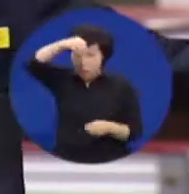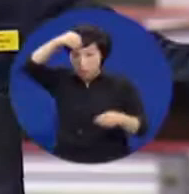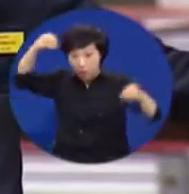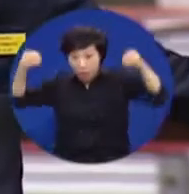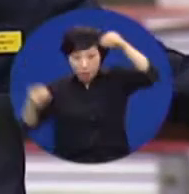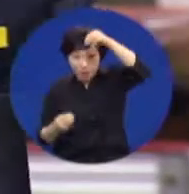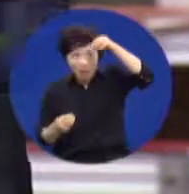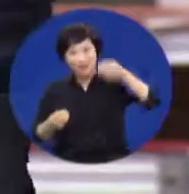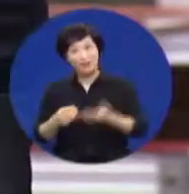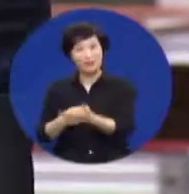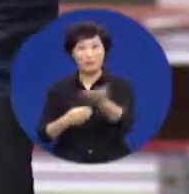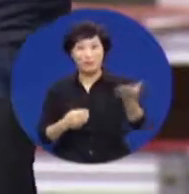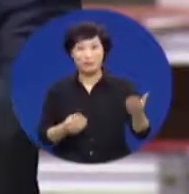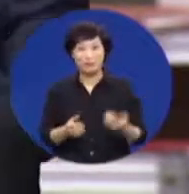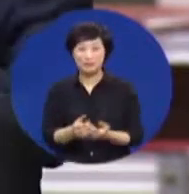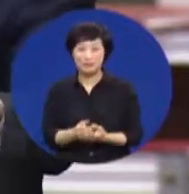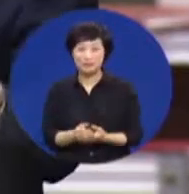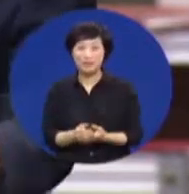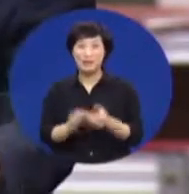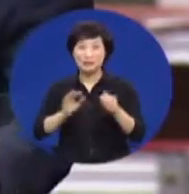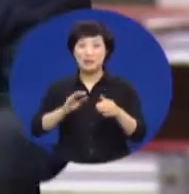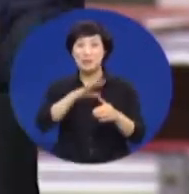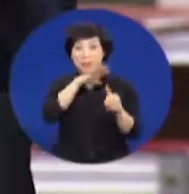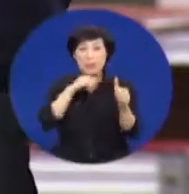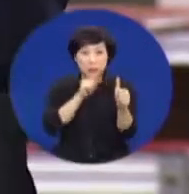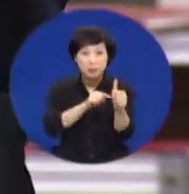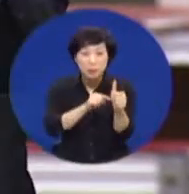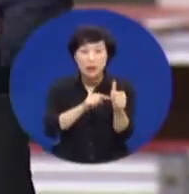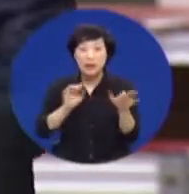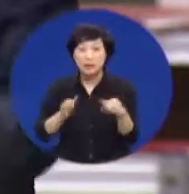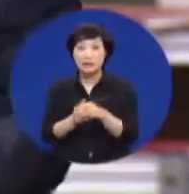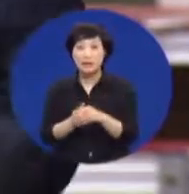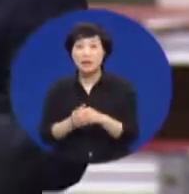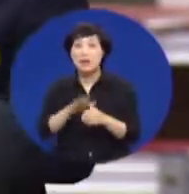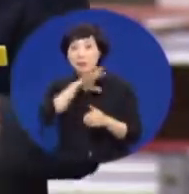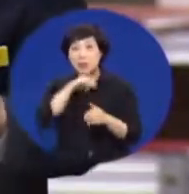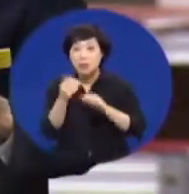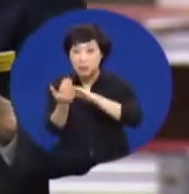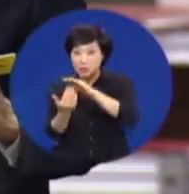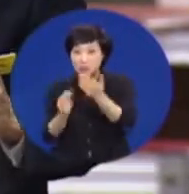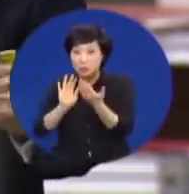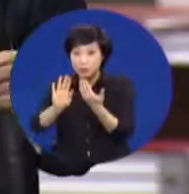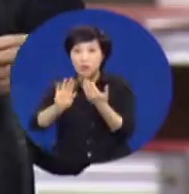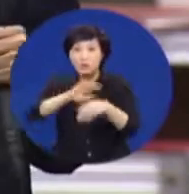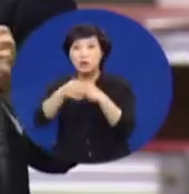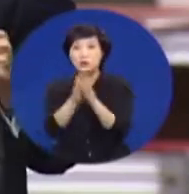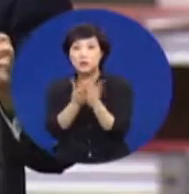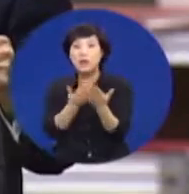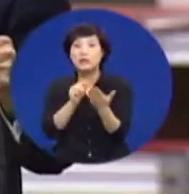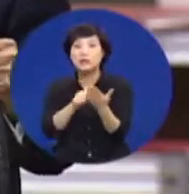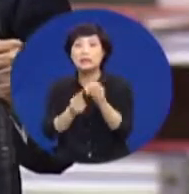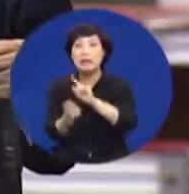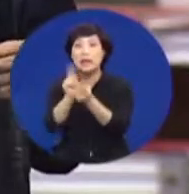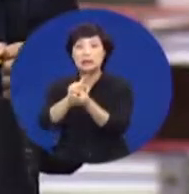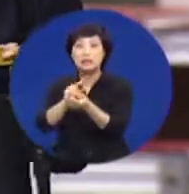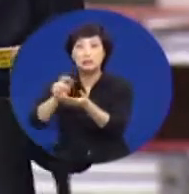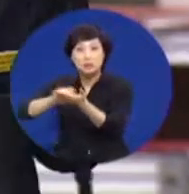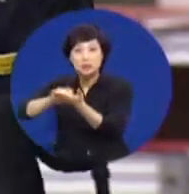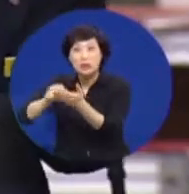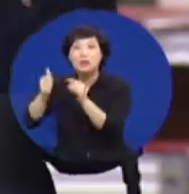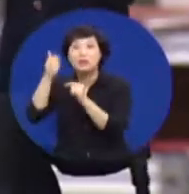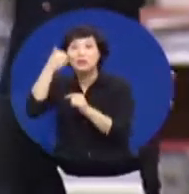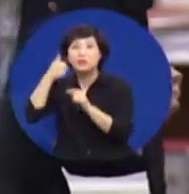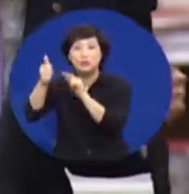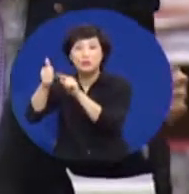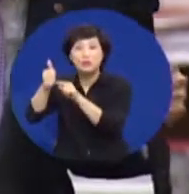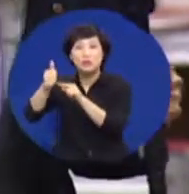그래서 베드로 전 후서도 실로아노가 대필해서도 자기는 한자의 글을